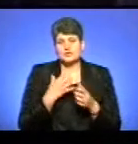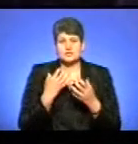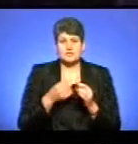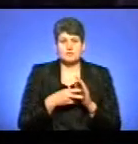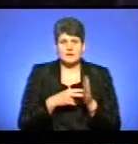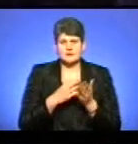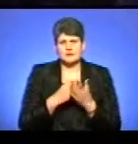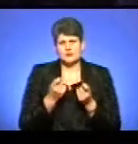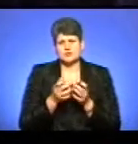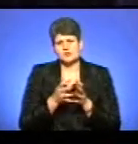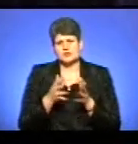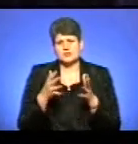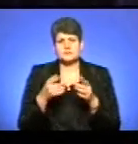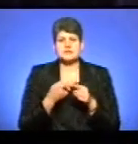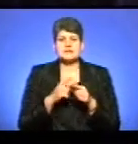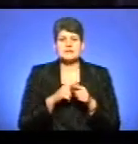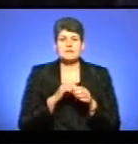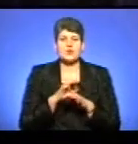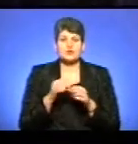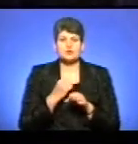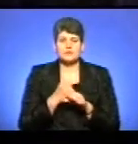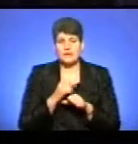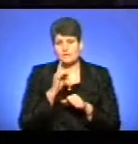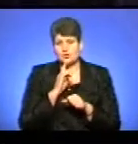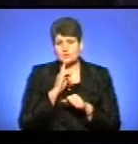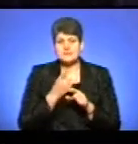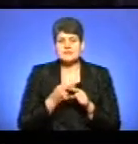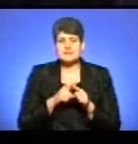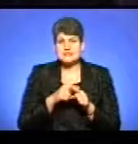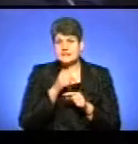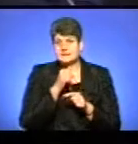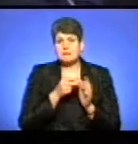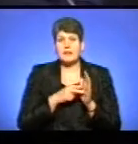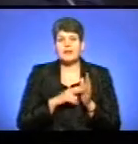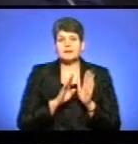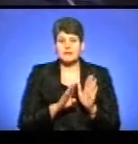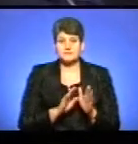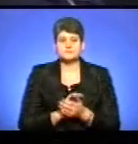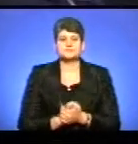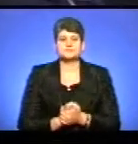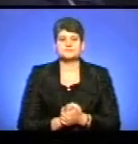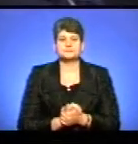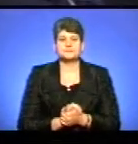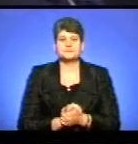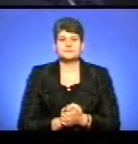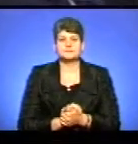там трошки більш масштабніше цей проект зробити, але ми поки що це тримаємо тільки в планах.